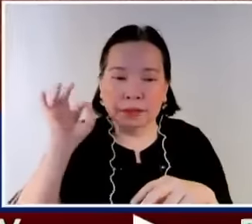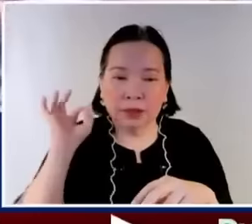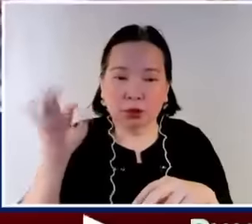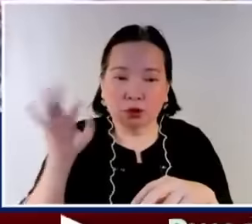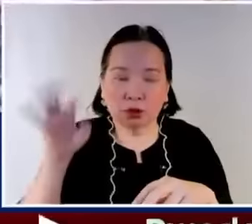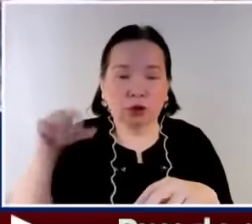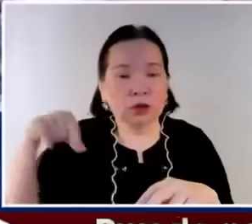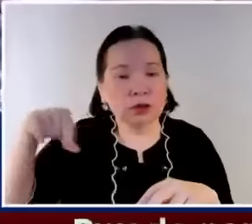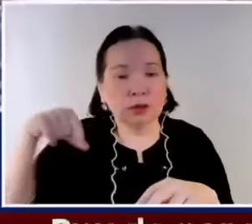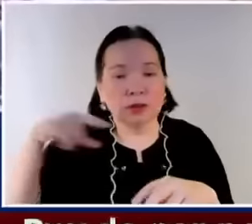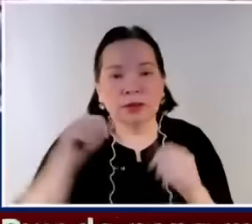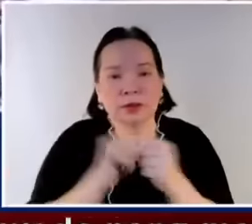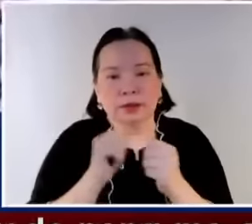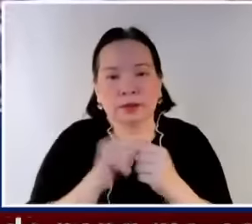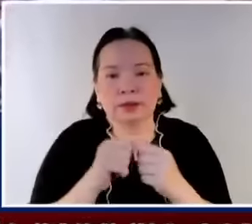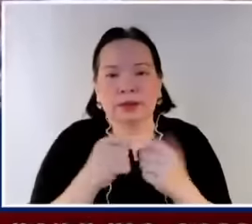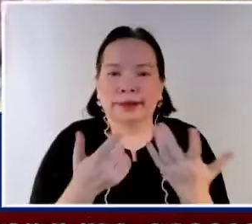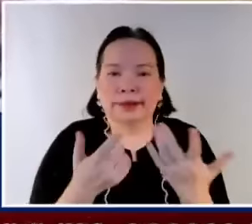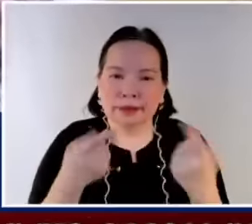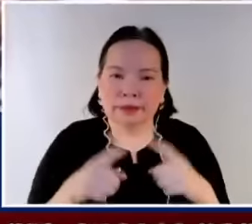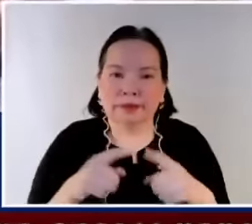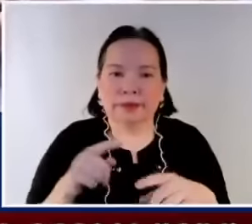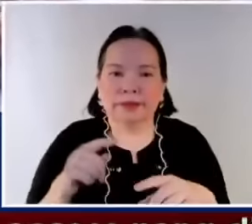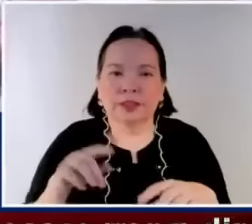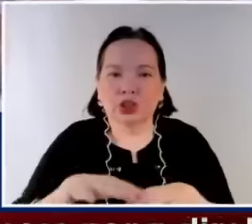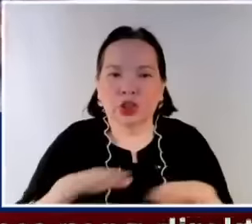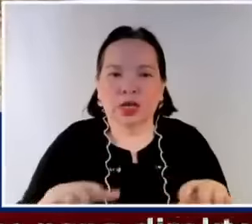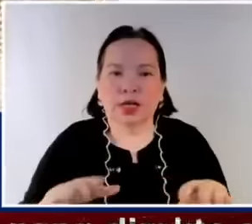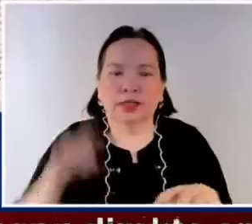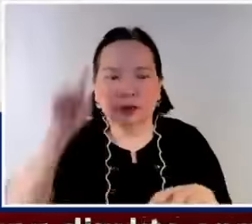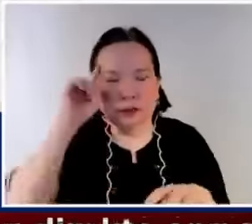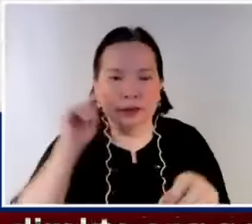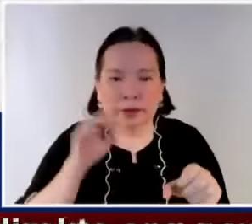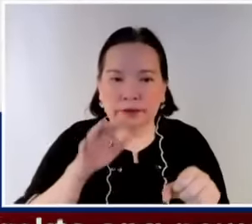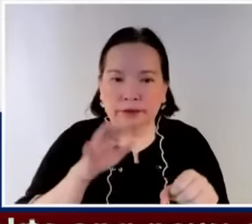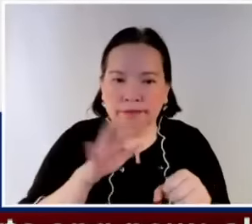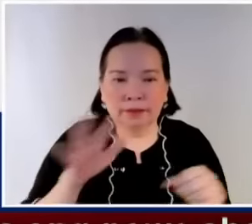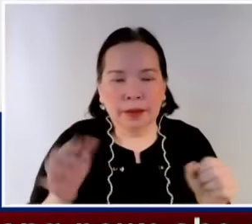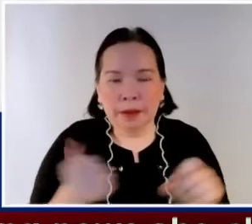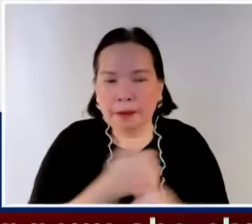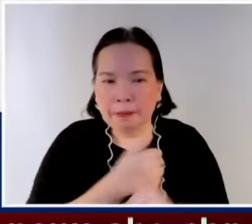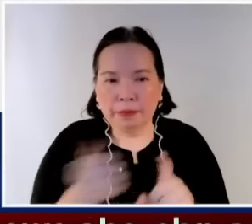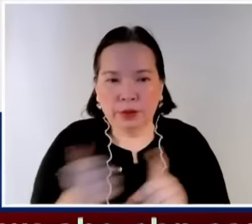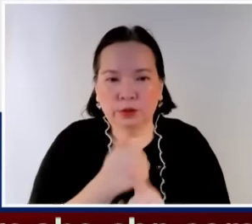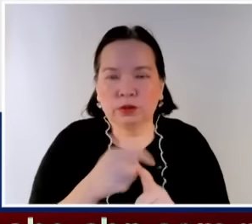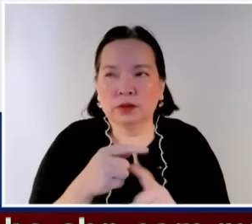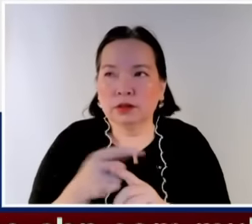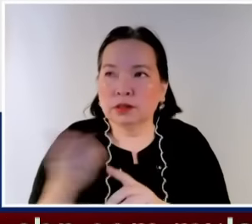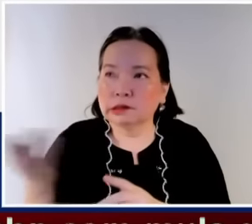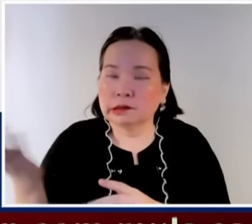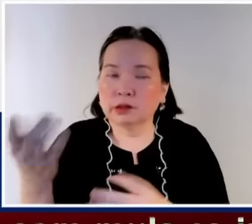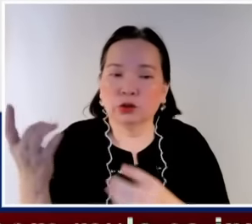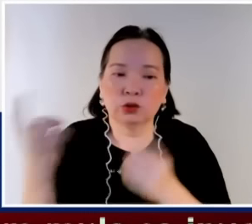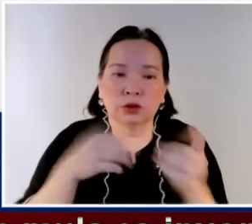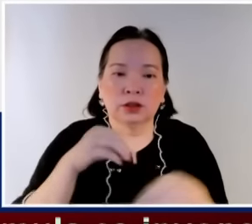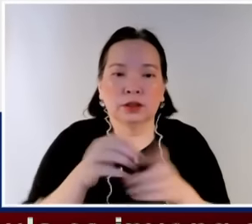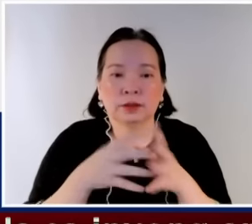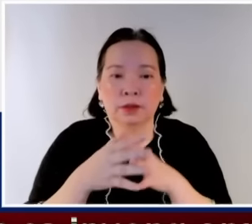sexual abuse, pati ang pag-solicit ng donasyon sa Amerika. Sabi ng CA, para maiwasan ang paggalaw ng